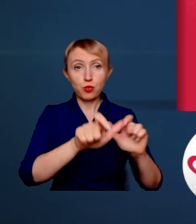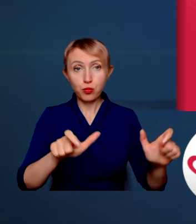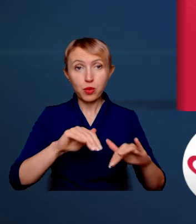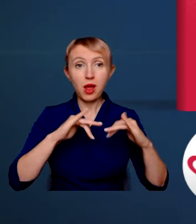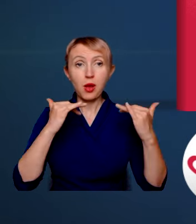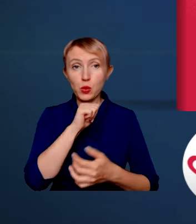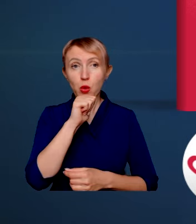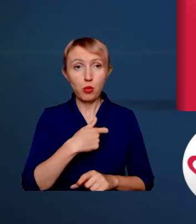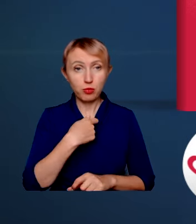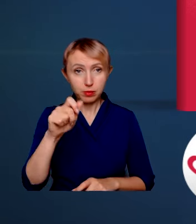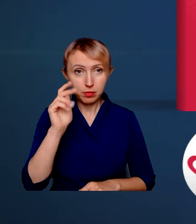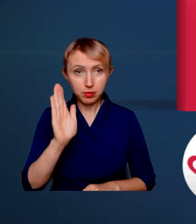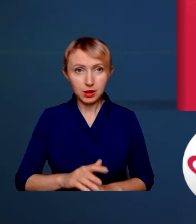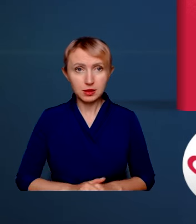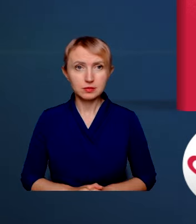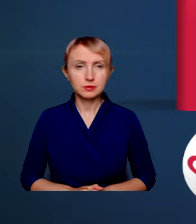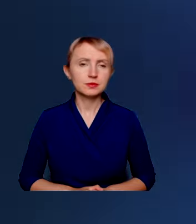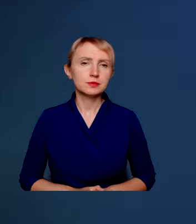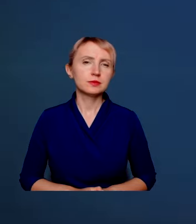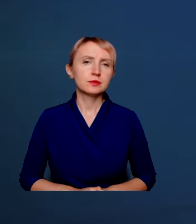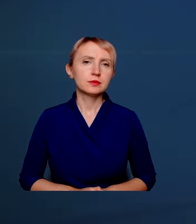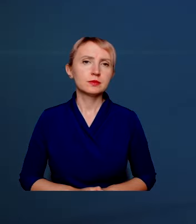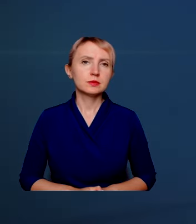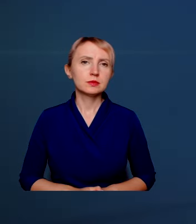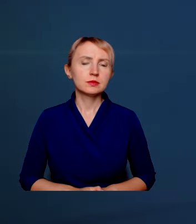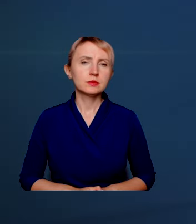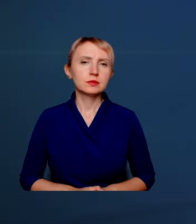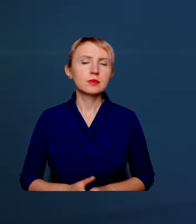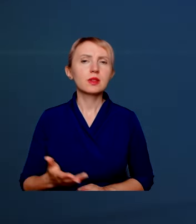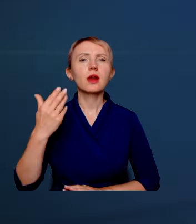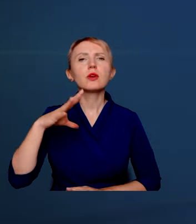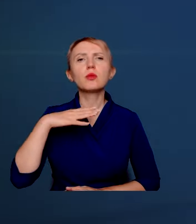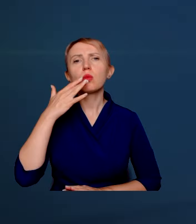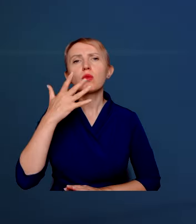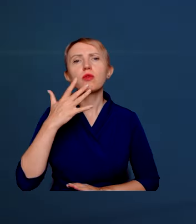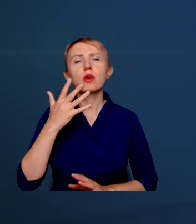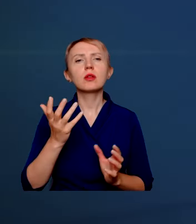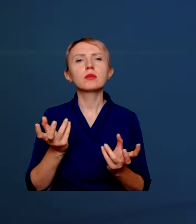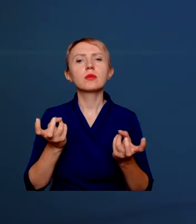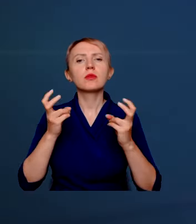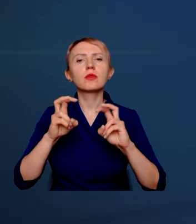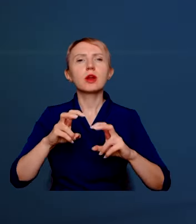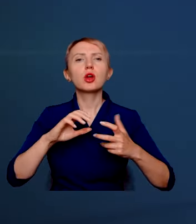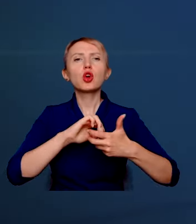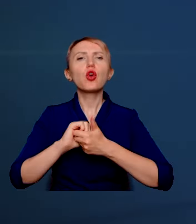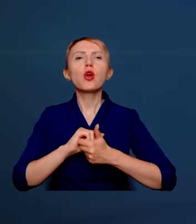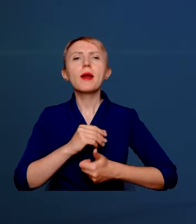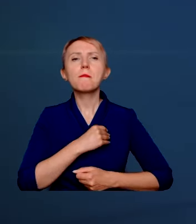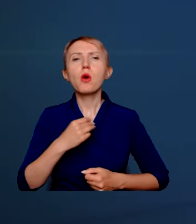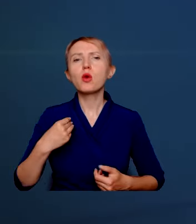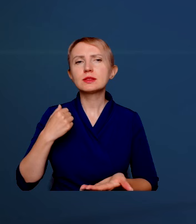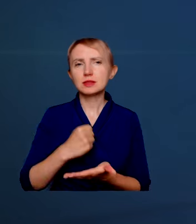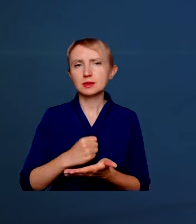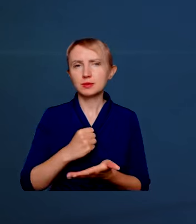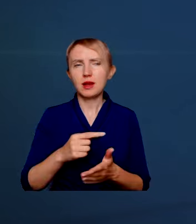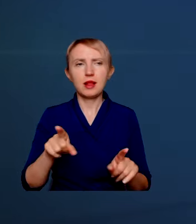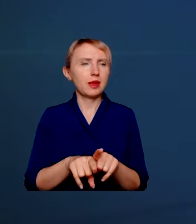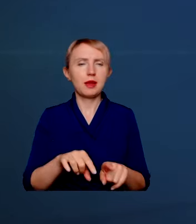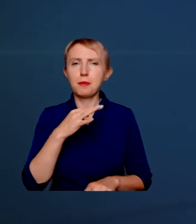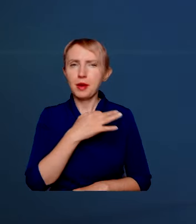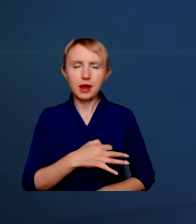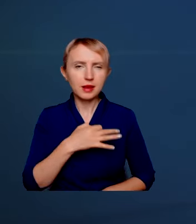Jak pan widzi, no, kiedy się mówiło o powstaniu Koalicji Polskich Spraw, no ale to też jest partia